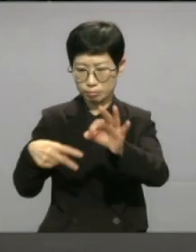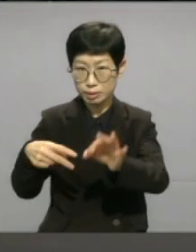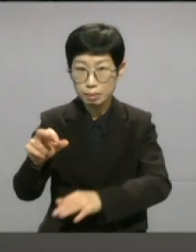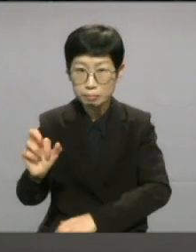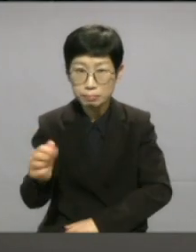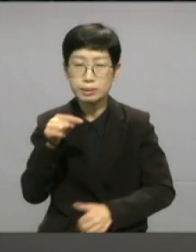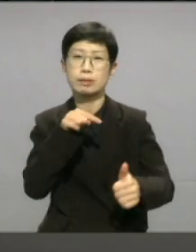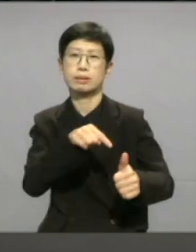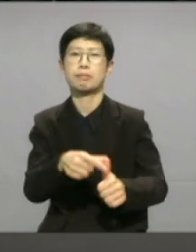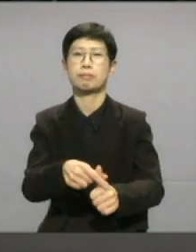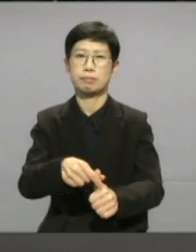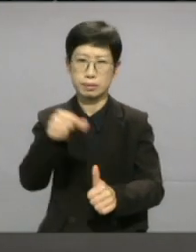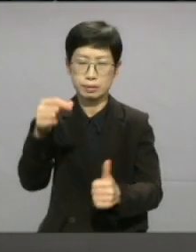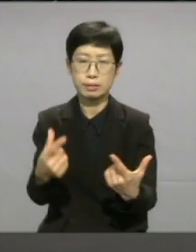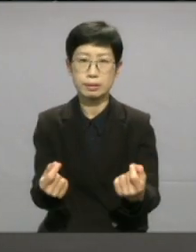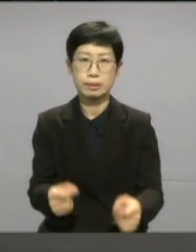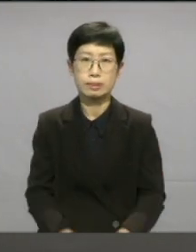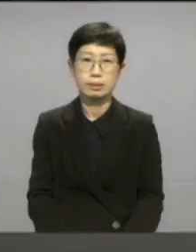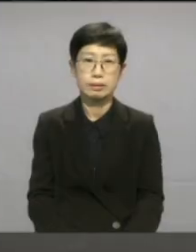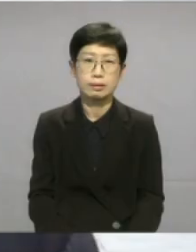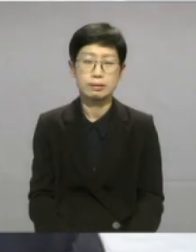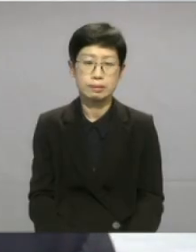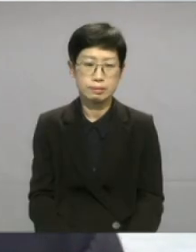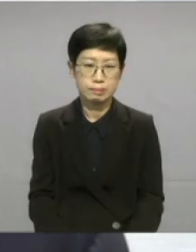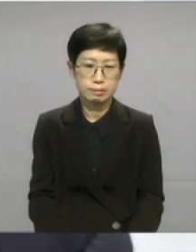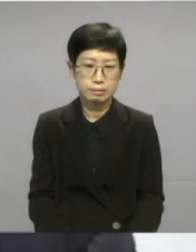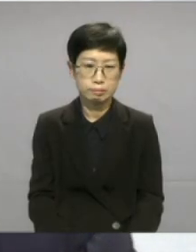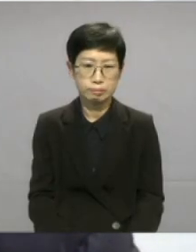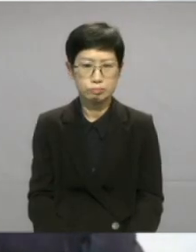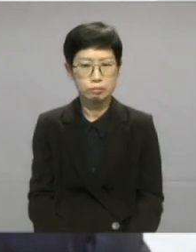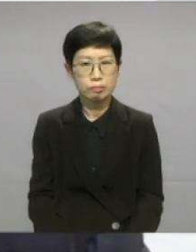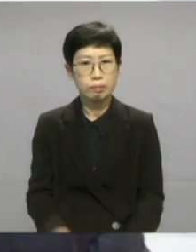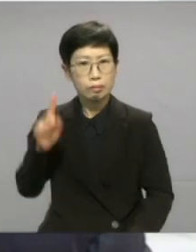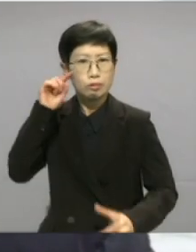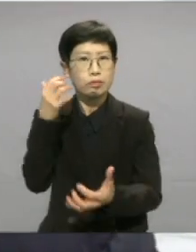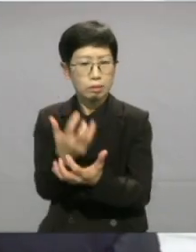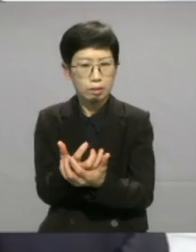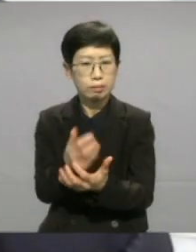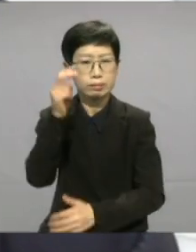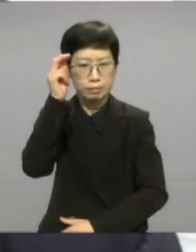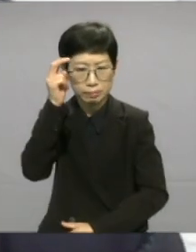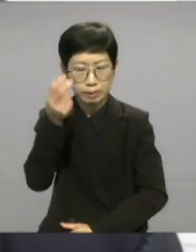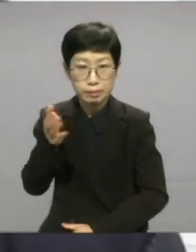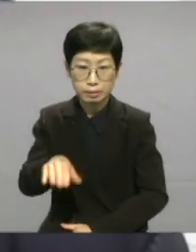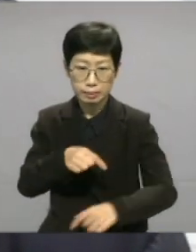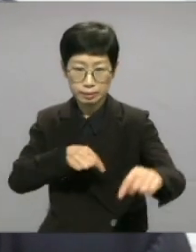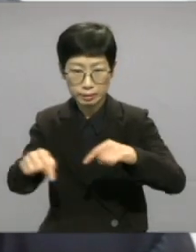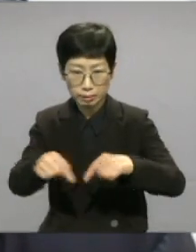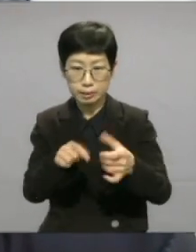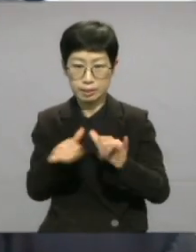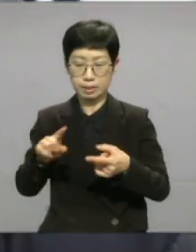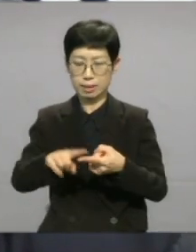제오르제스쿠를 대안으로 선택하게 한 것으로 보입니다. Nu știu dacă este un șoc, este un vot de blând al clasei